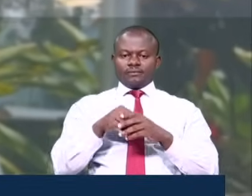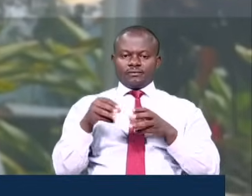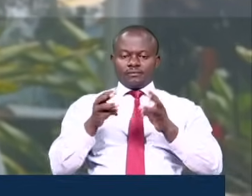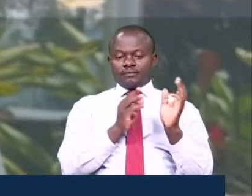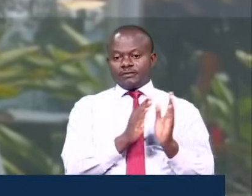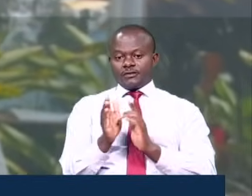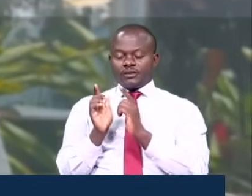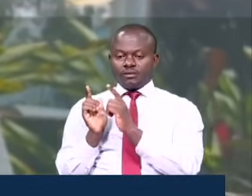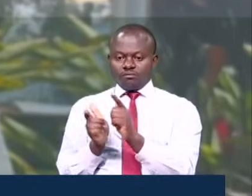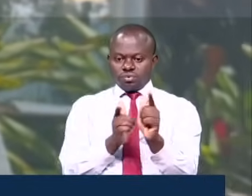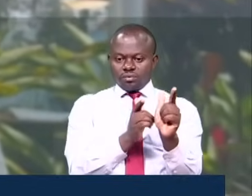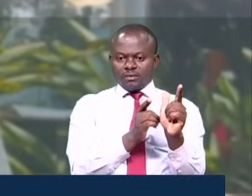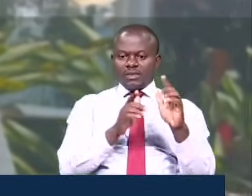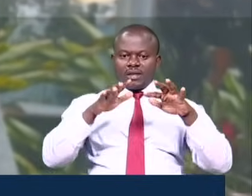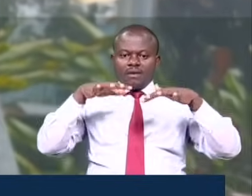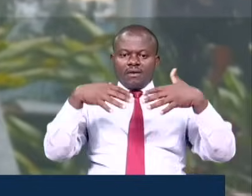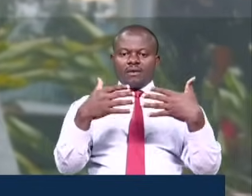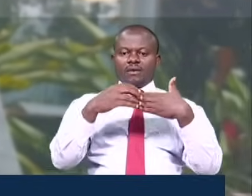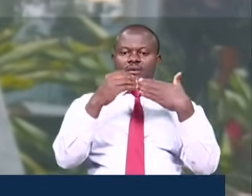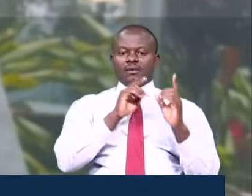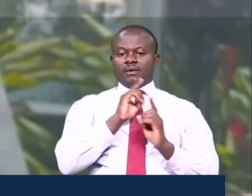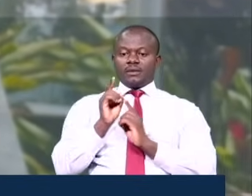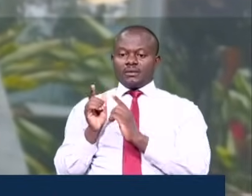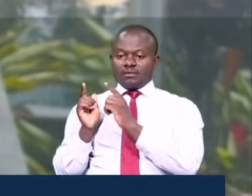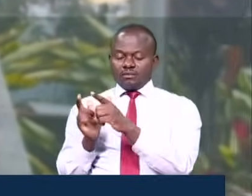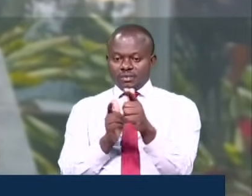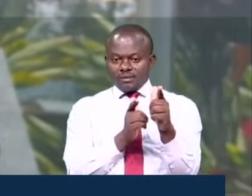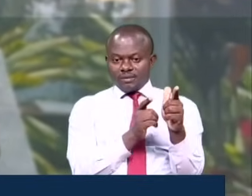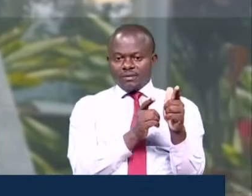urugamba uburyo bwo kuyobora abasirikare ku rugamba